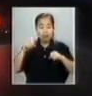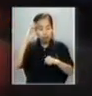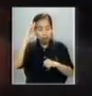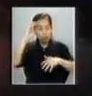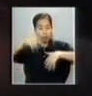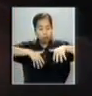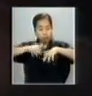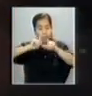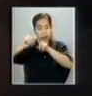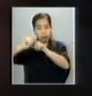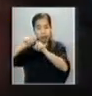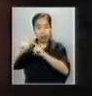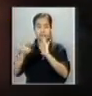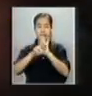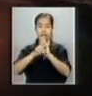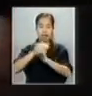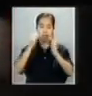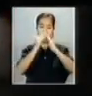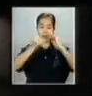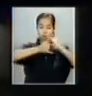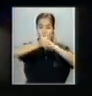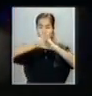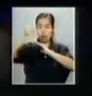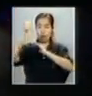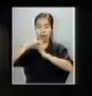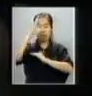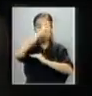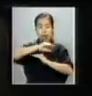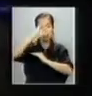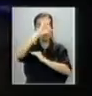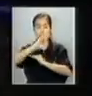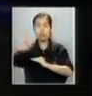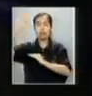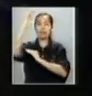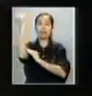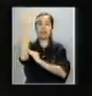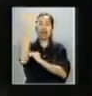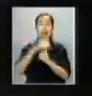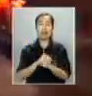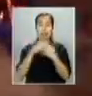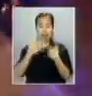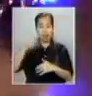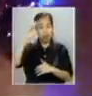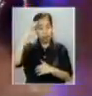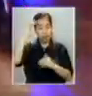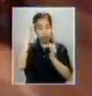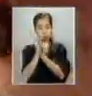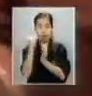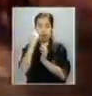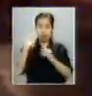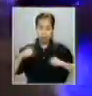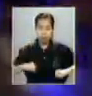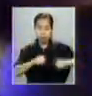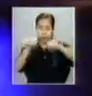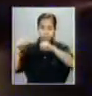กจากเคหสถานตั้งแต่3ทุ่มจนถึงตี5มีเพียงการทำงานของตำรวจทหารที่สนธิกำลังจัดชุดลาดตระเว